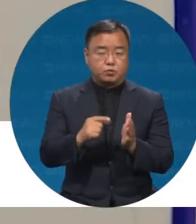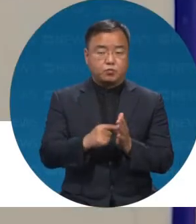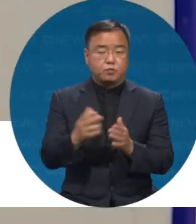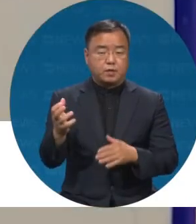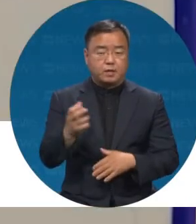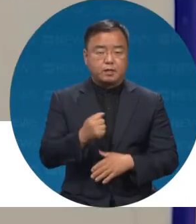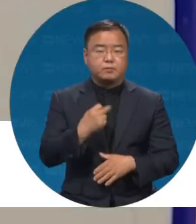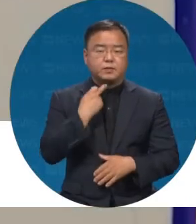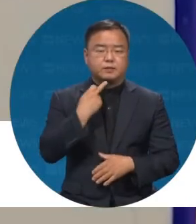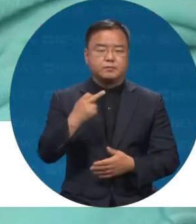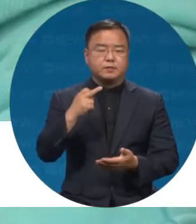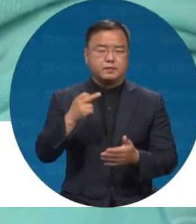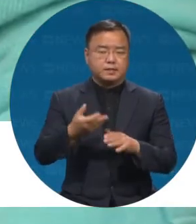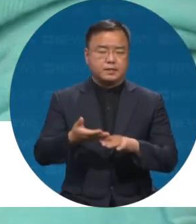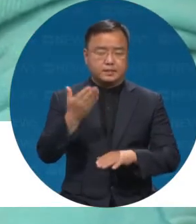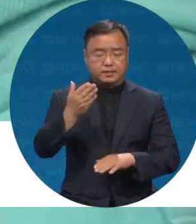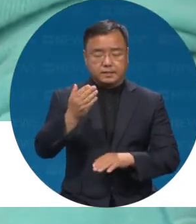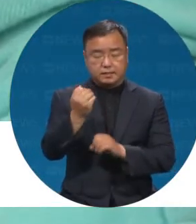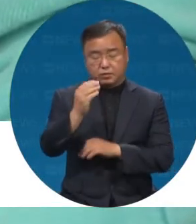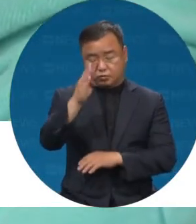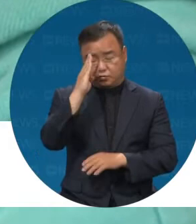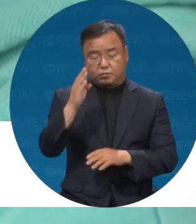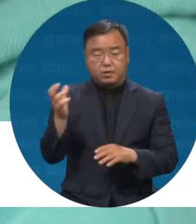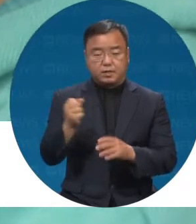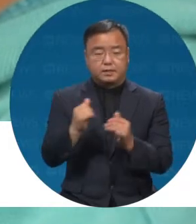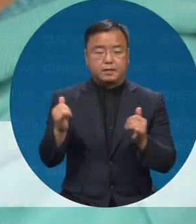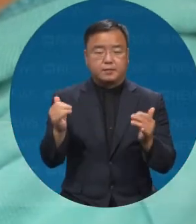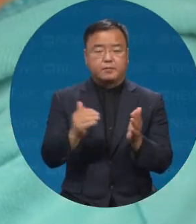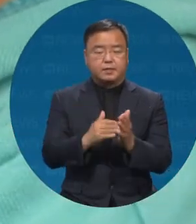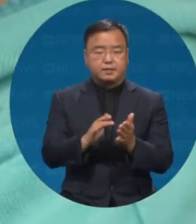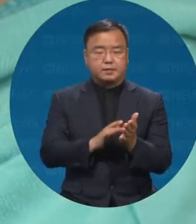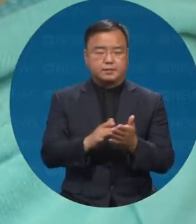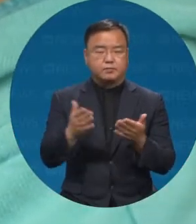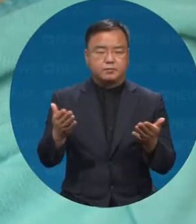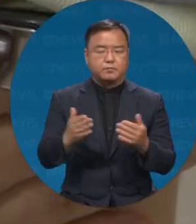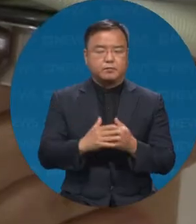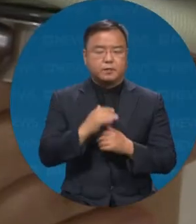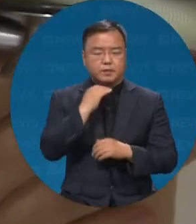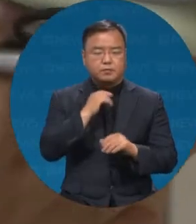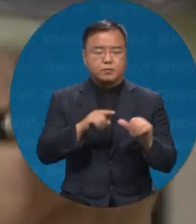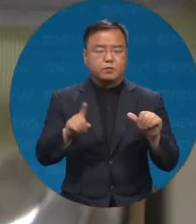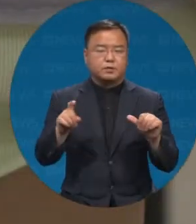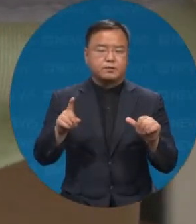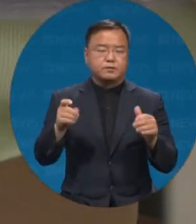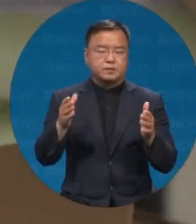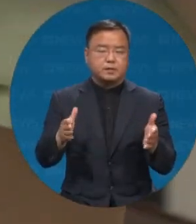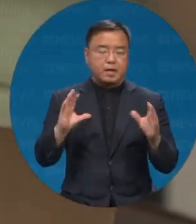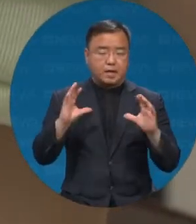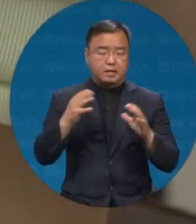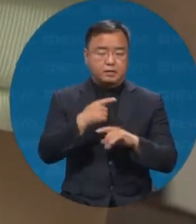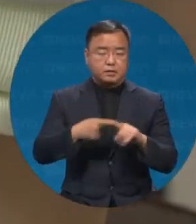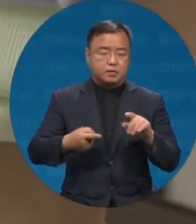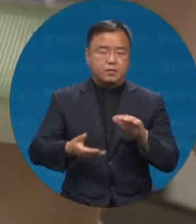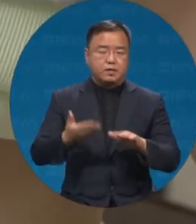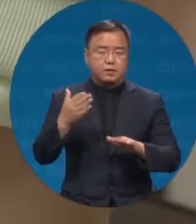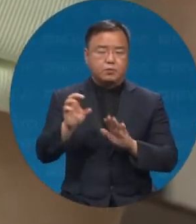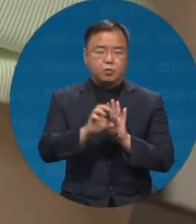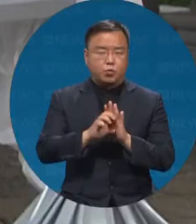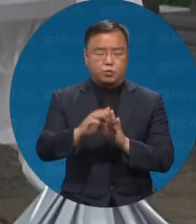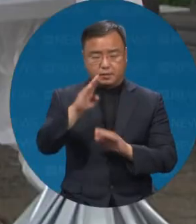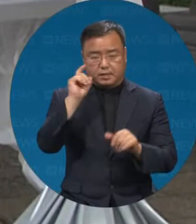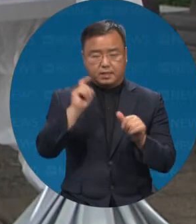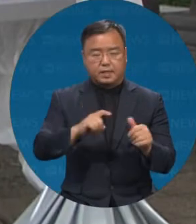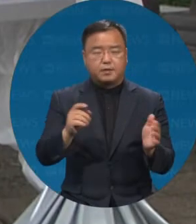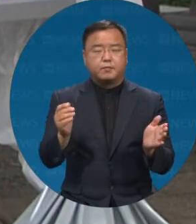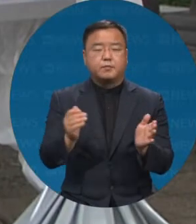처방 하기로 했습니다 이런 가운데 마노 해서 11세 어린이의 절반 이상이 콜은 i've 에 감염돼 씁니다